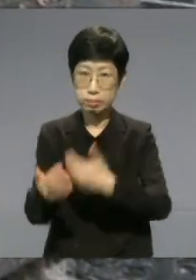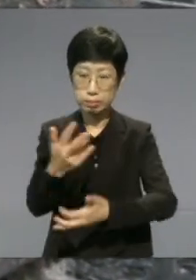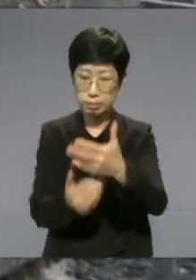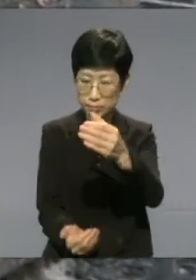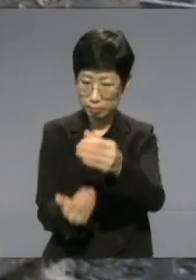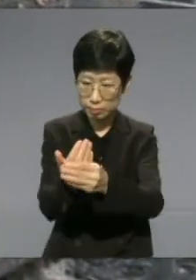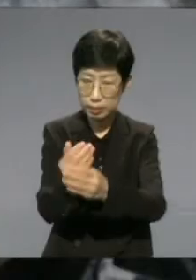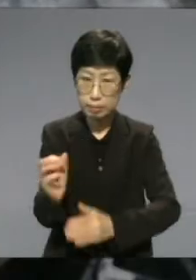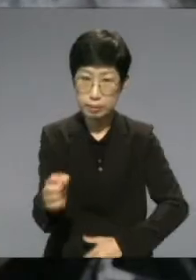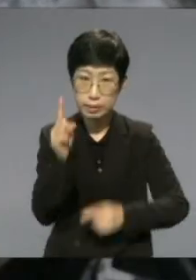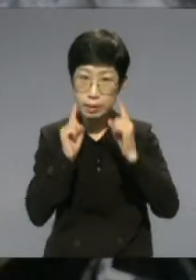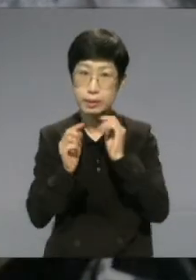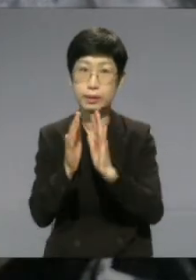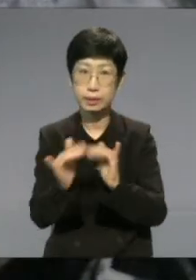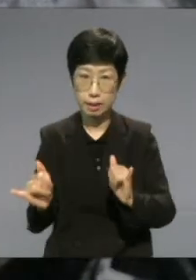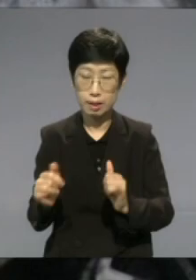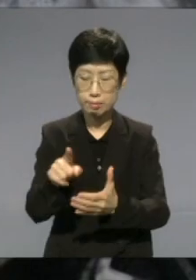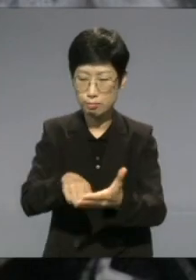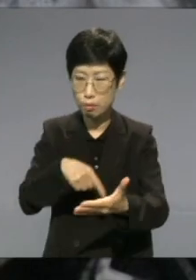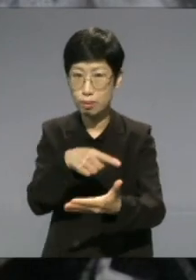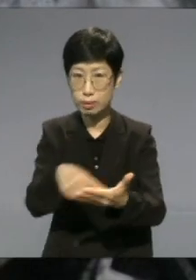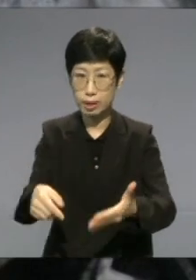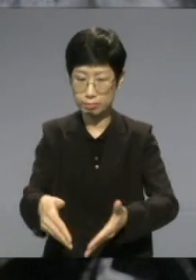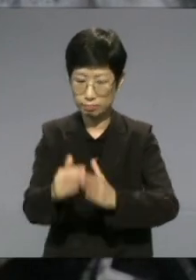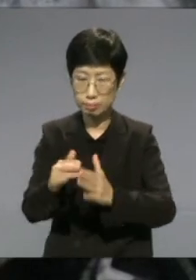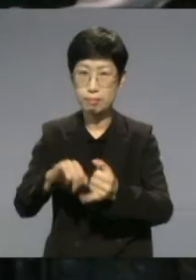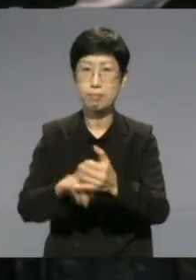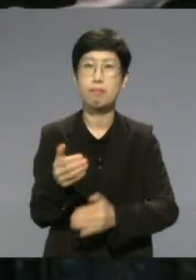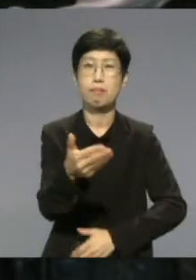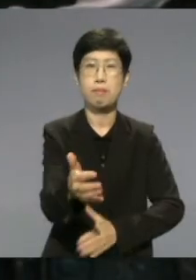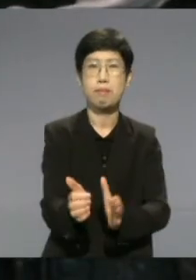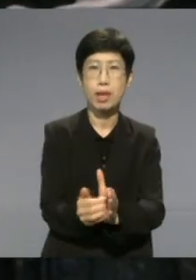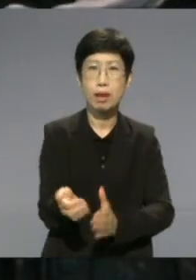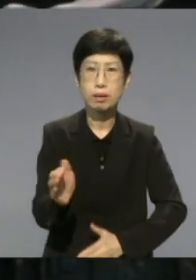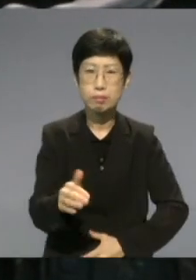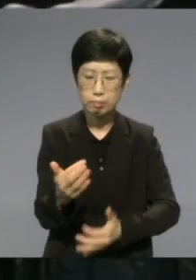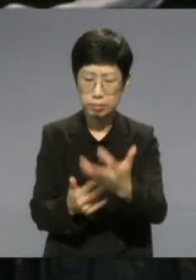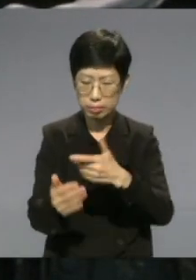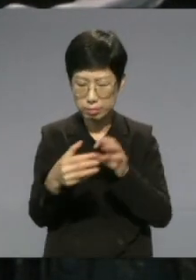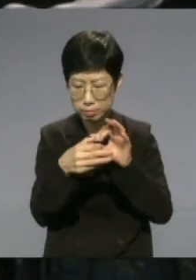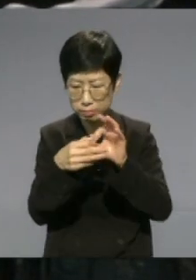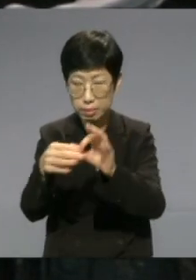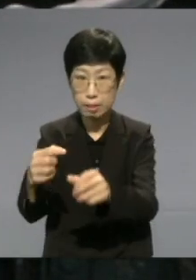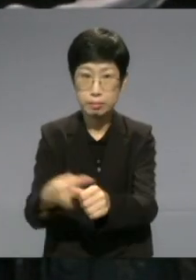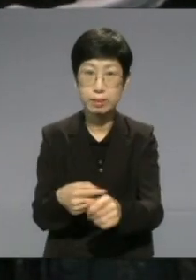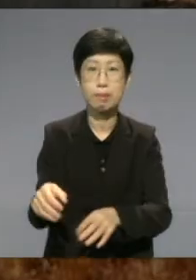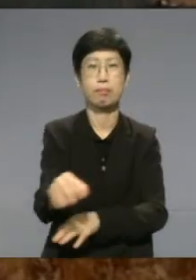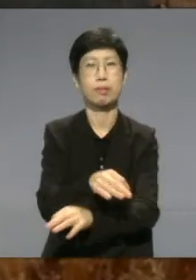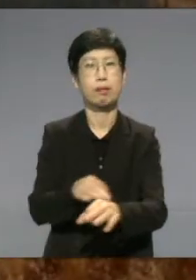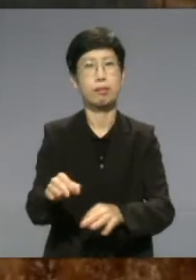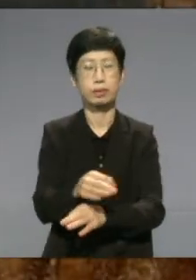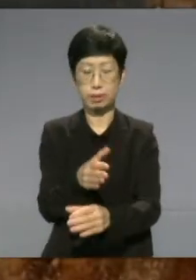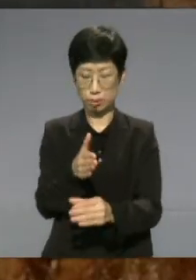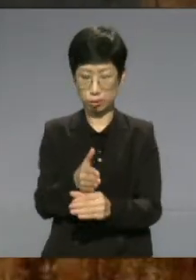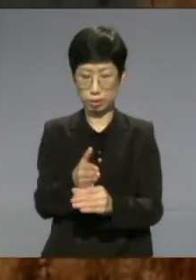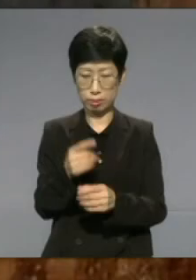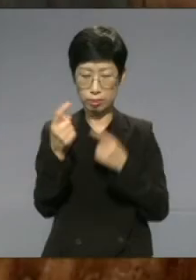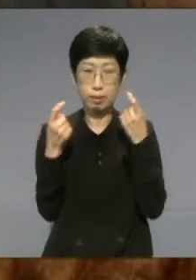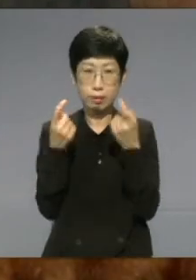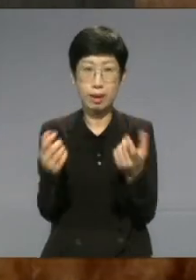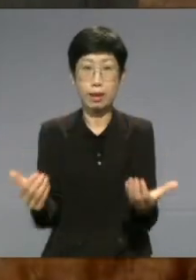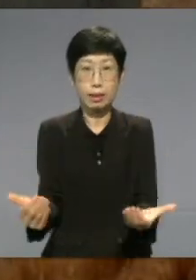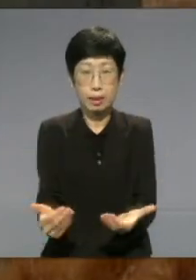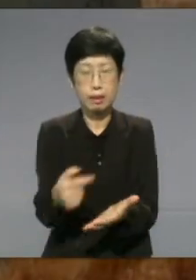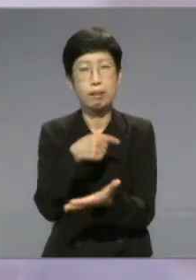이들에게 보상과 재건을 약속했습니다. 하지만 불이 그칠 줄 모르면서 경제 조축인 관광 산업의 피해만